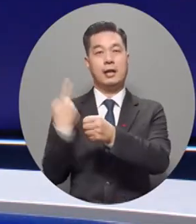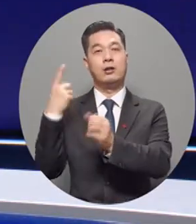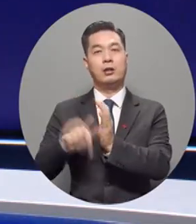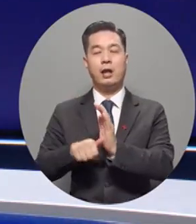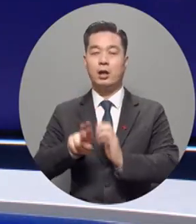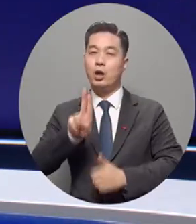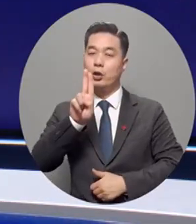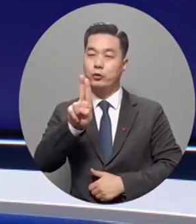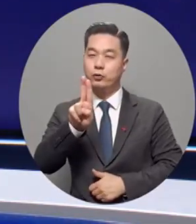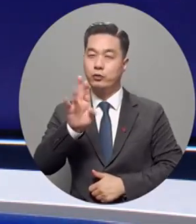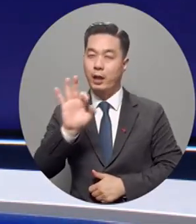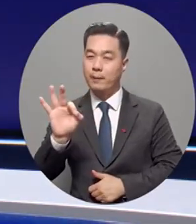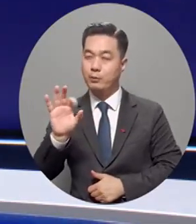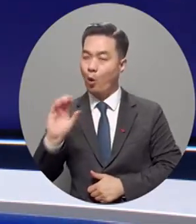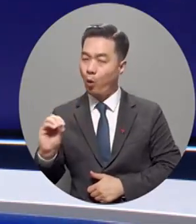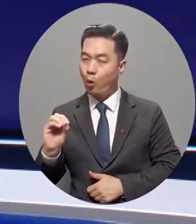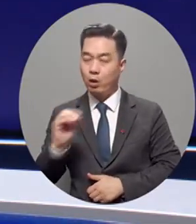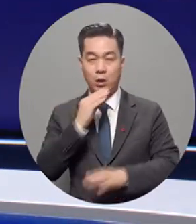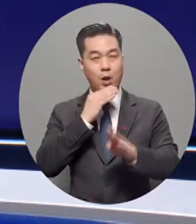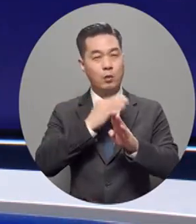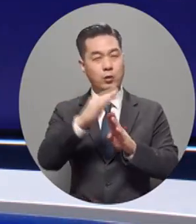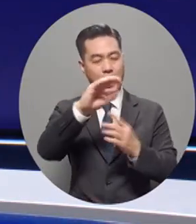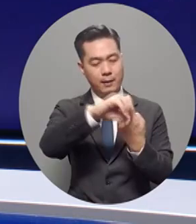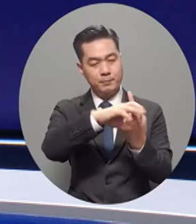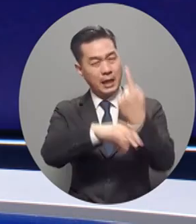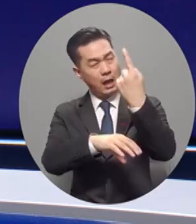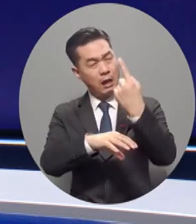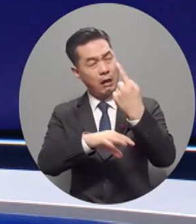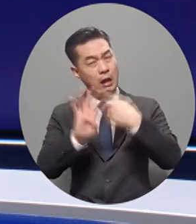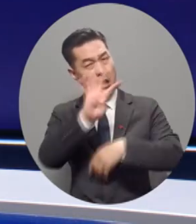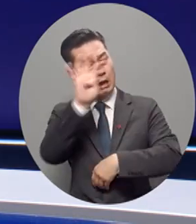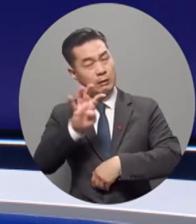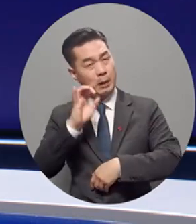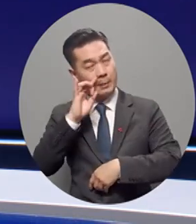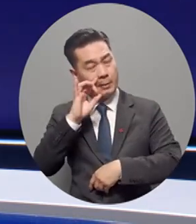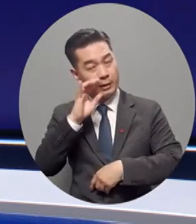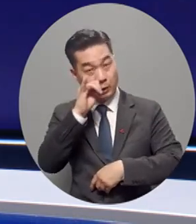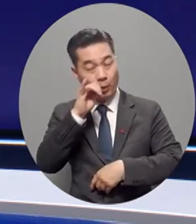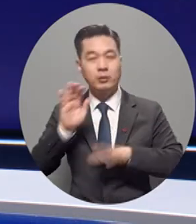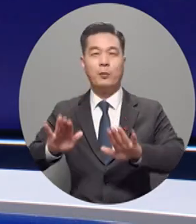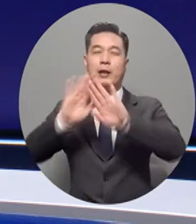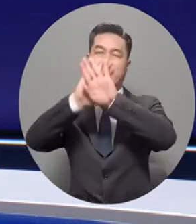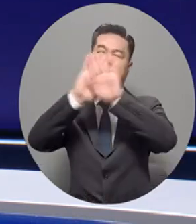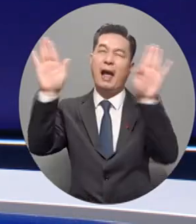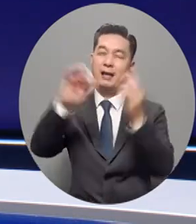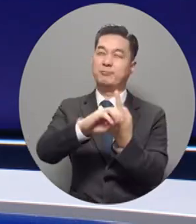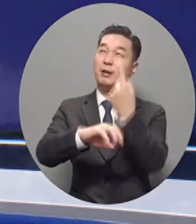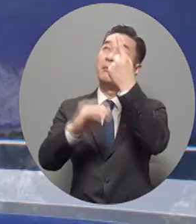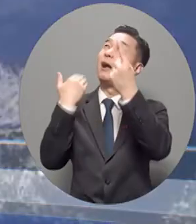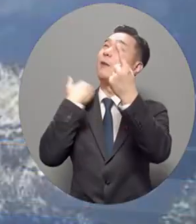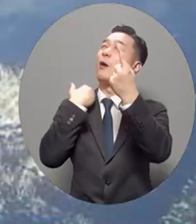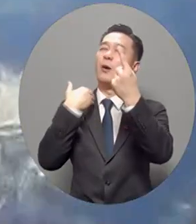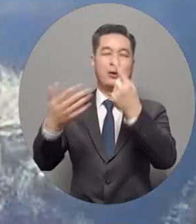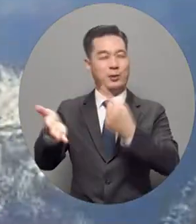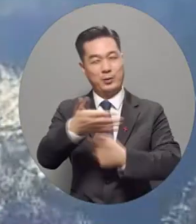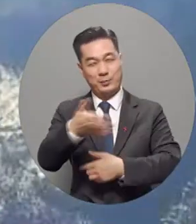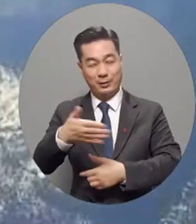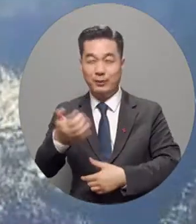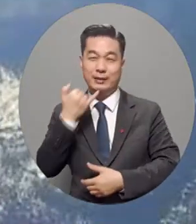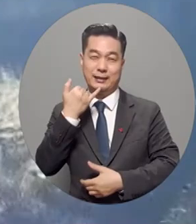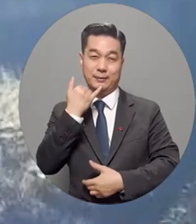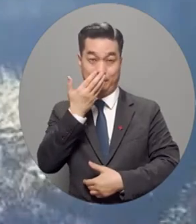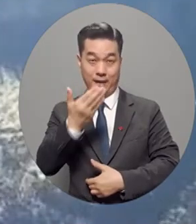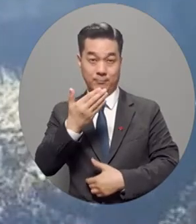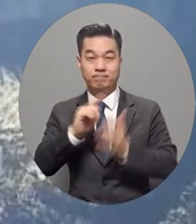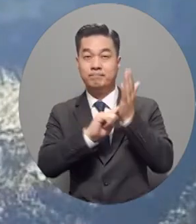아니냐 북한 미사일 아니냐는 제보까지 있다 라는데요 이번엔 나시간에 발사해서 혼란은 없었습니다 우선 국방부가 공개한